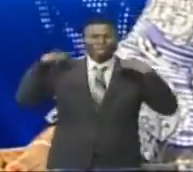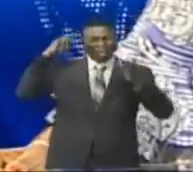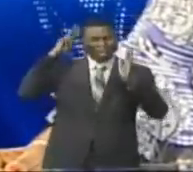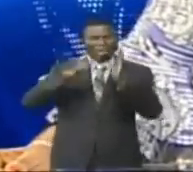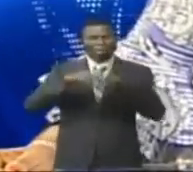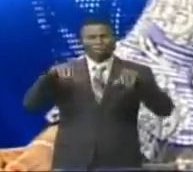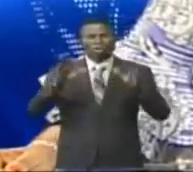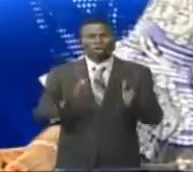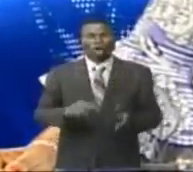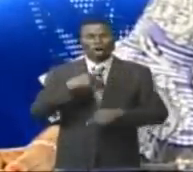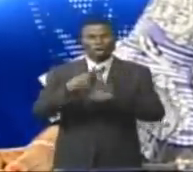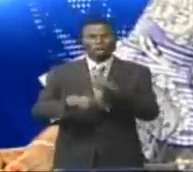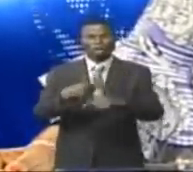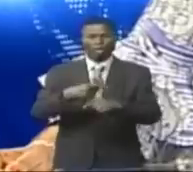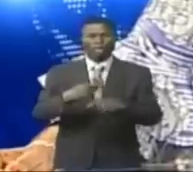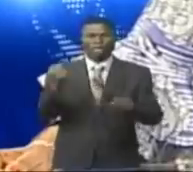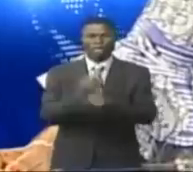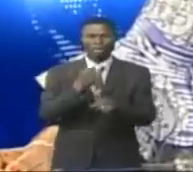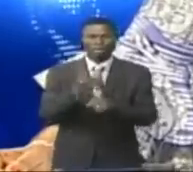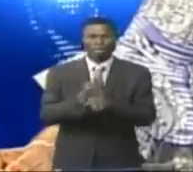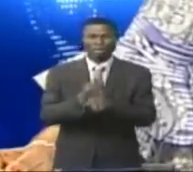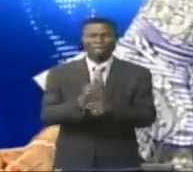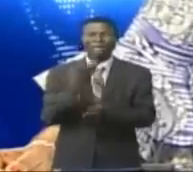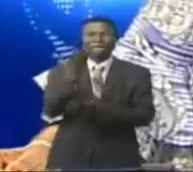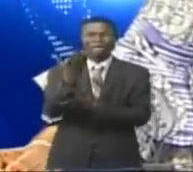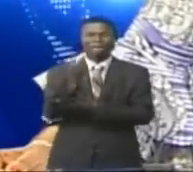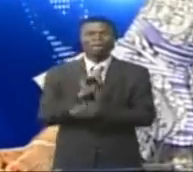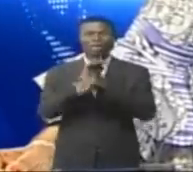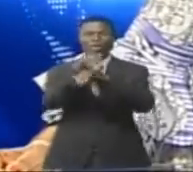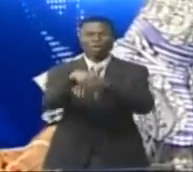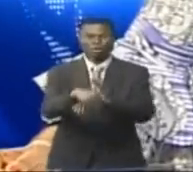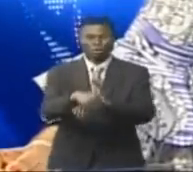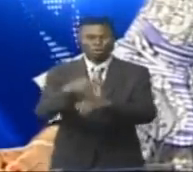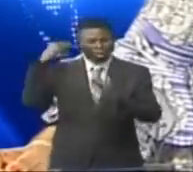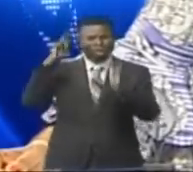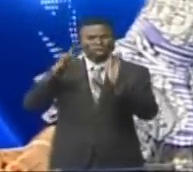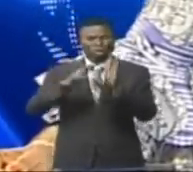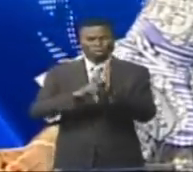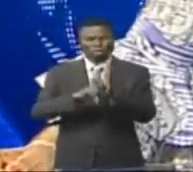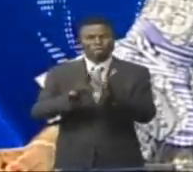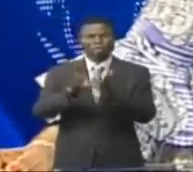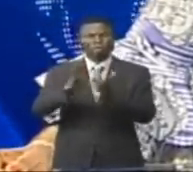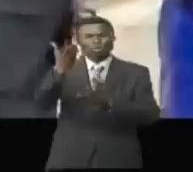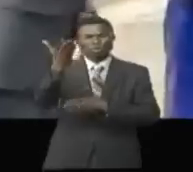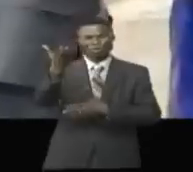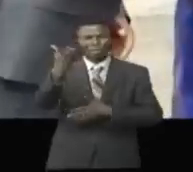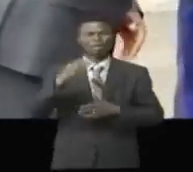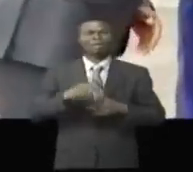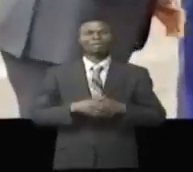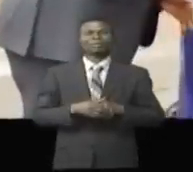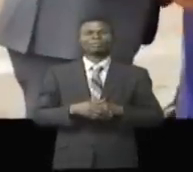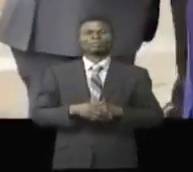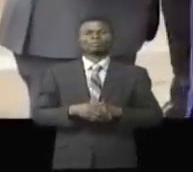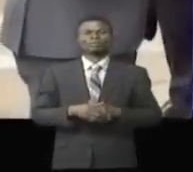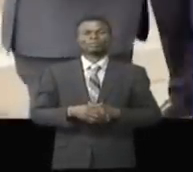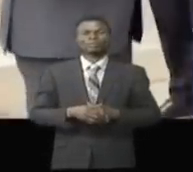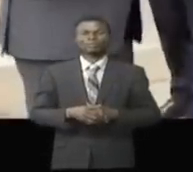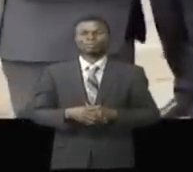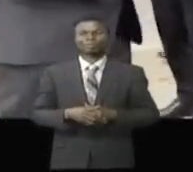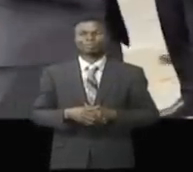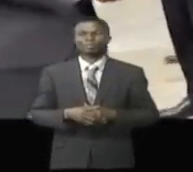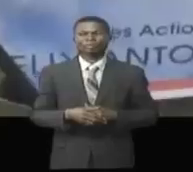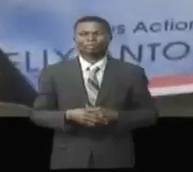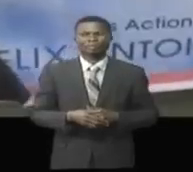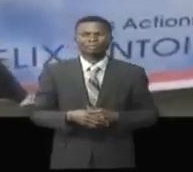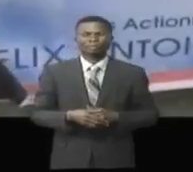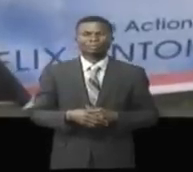qui a lancé ses travaux a réitéré les engagements de son gouvernement. Patti Tondongo Kizunda. Qui est fait, qu'est-ce qu'il reste à faire?